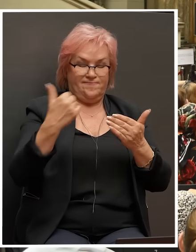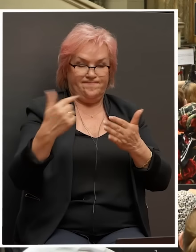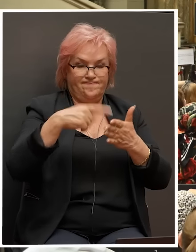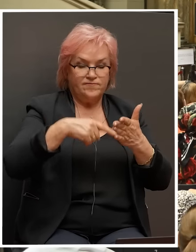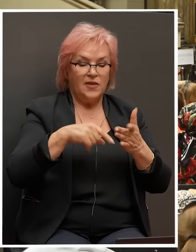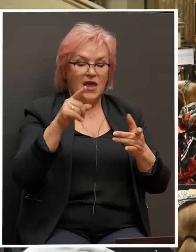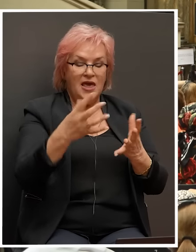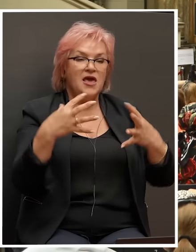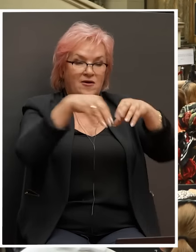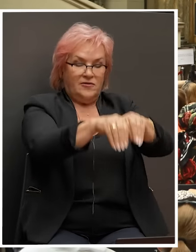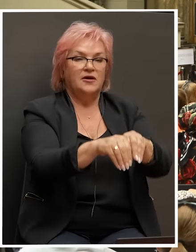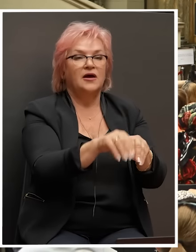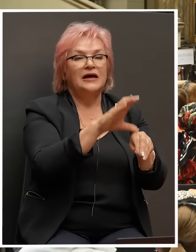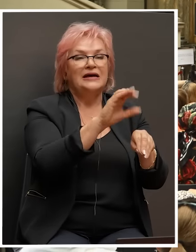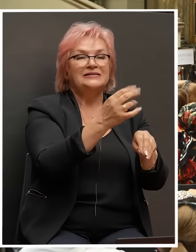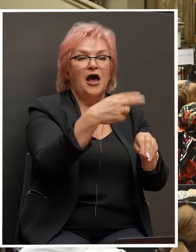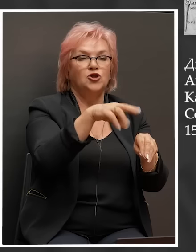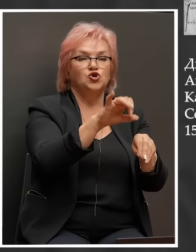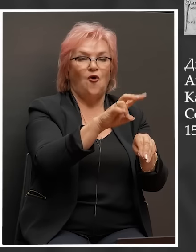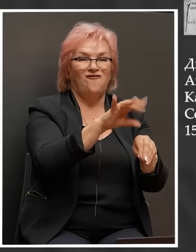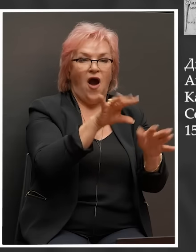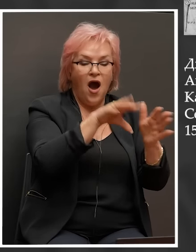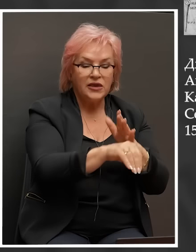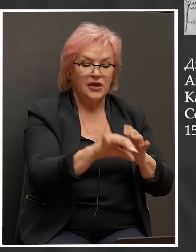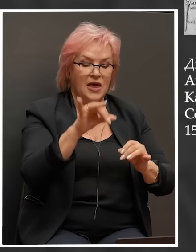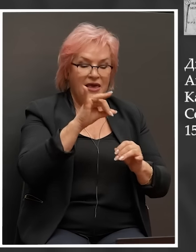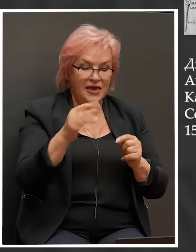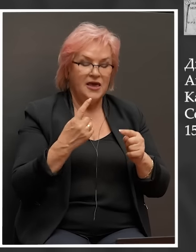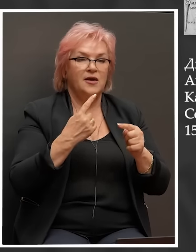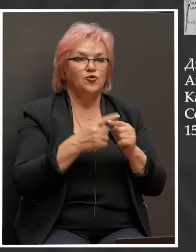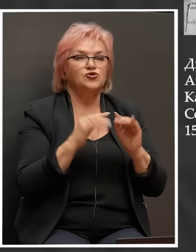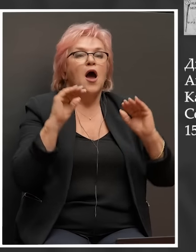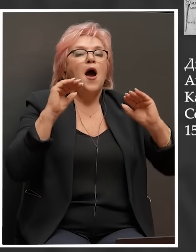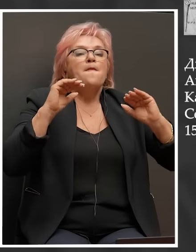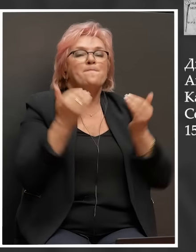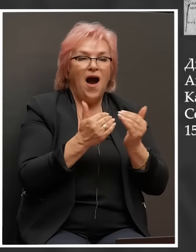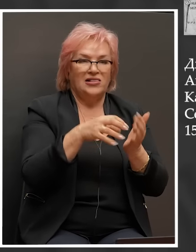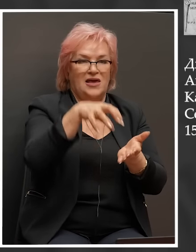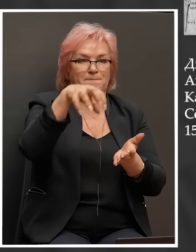да, включая Сан-Джованни Латерано, а также